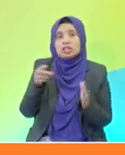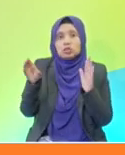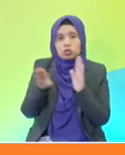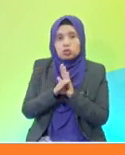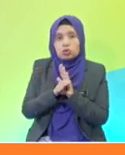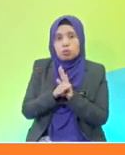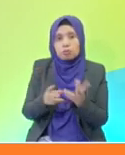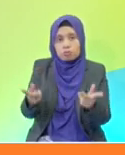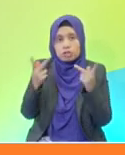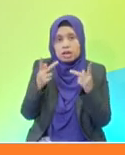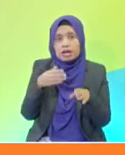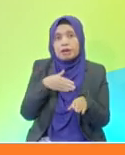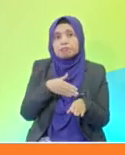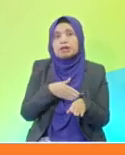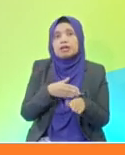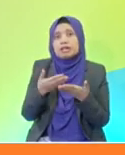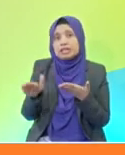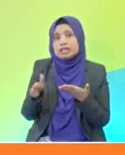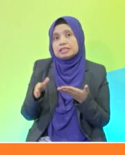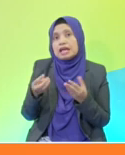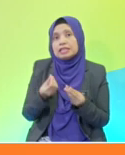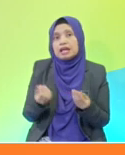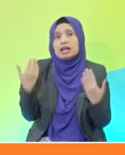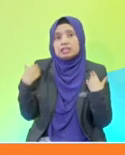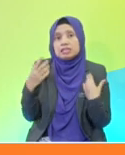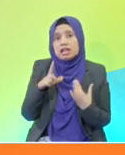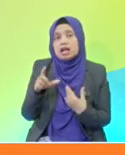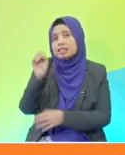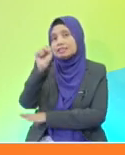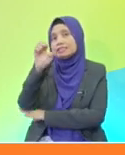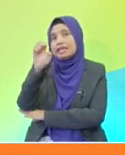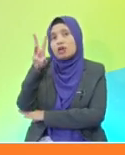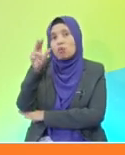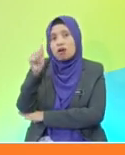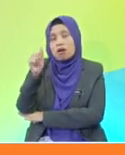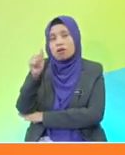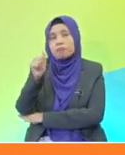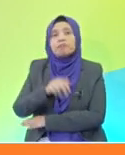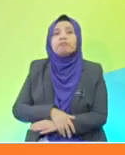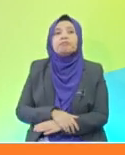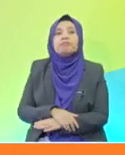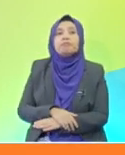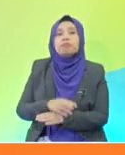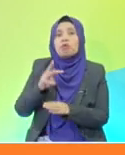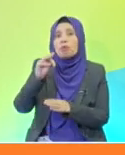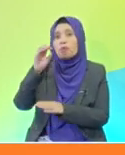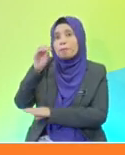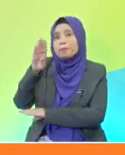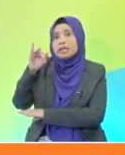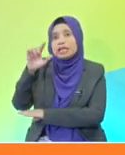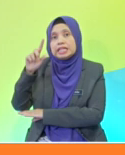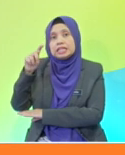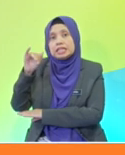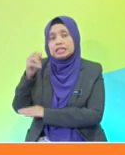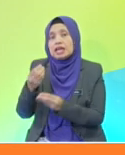pulangan bagi tanah adalah Sewo mungkin betul ya mobility tanah adalah mobilitygrafi Oke